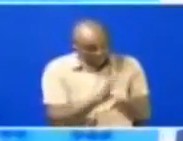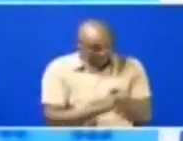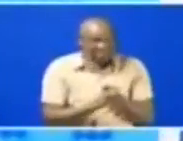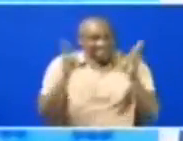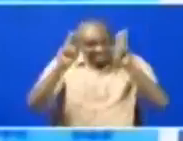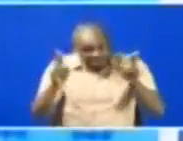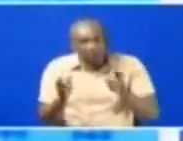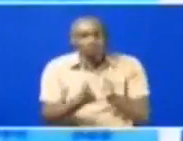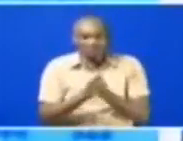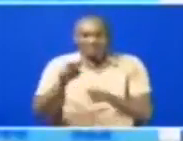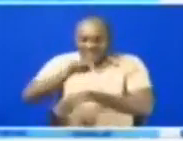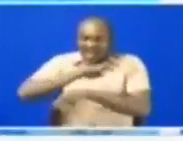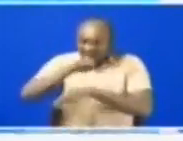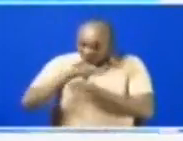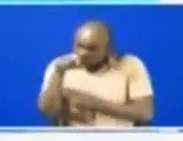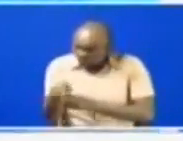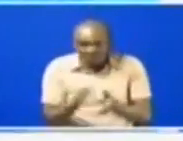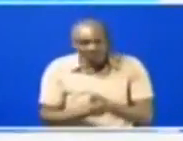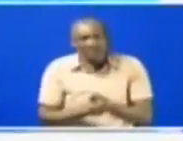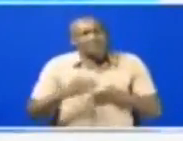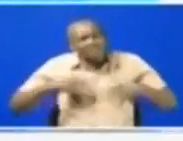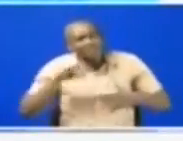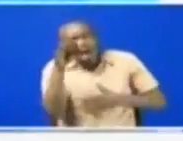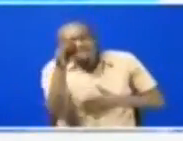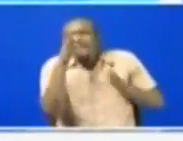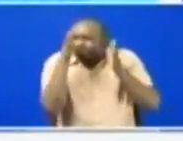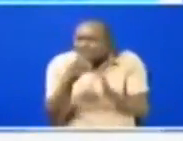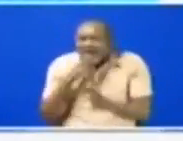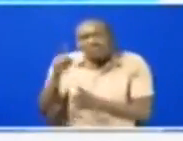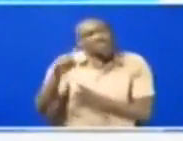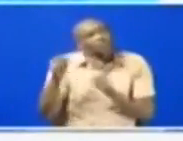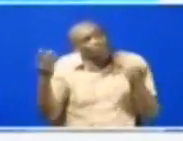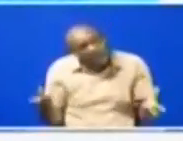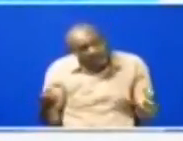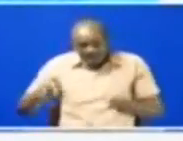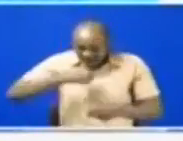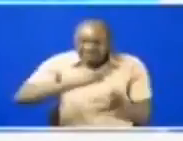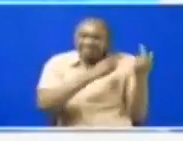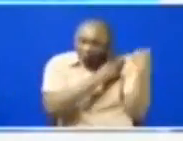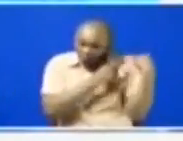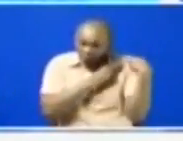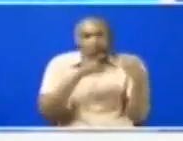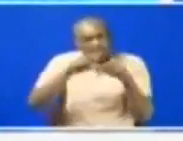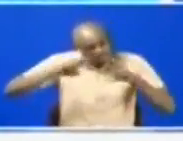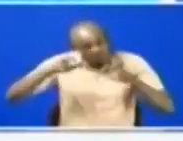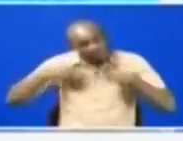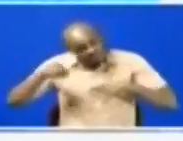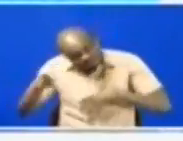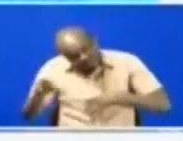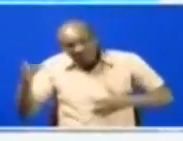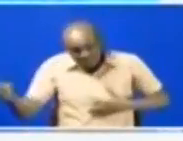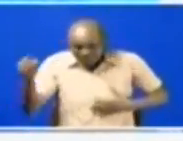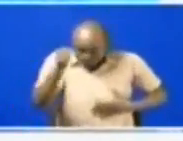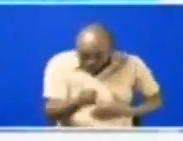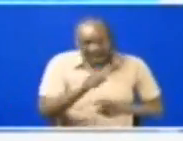vile kimataifa. Wakenya walikuwa wanauliza Zablon alienda wapi, na ndilo jukumu letu kuweza kuwaleta wale watu ambao unahisi kwamba haujawaona kwa